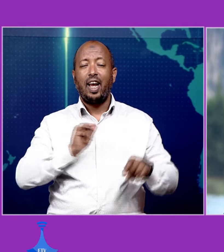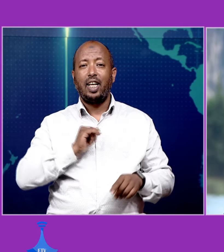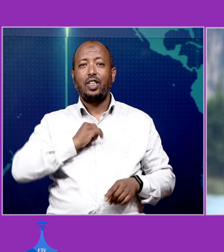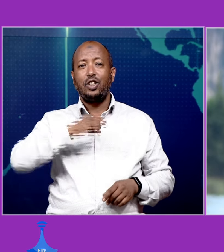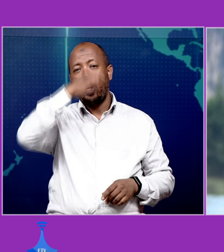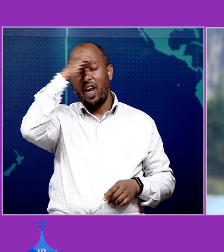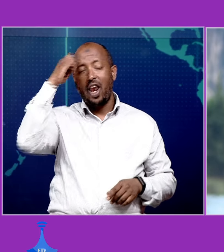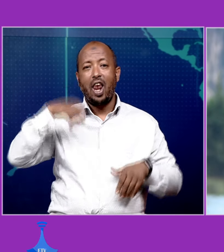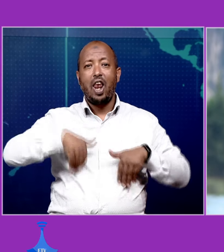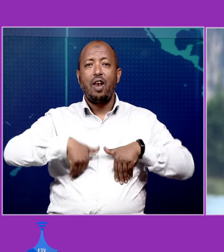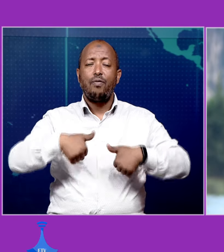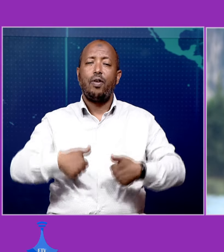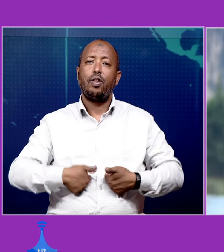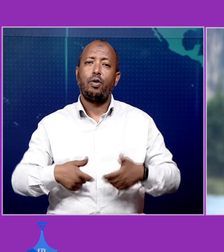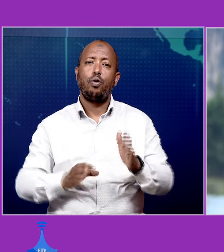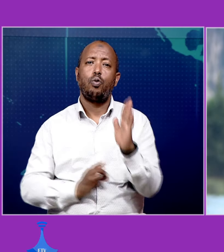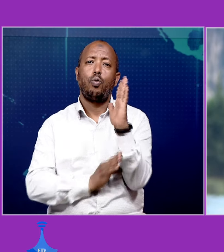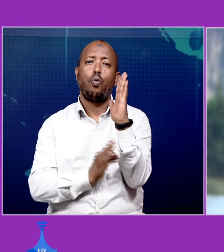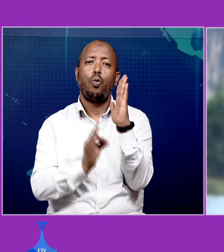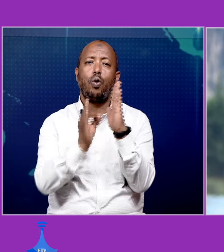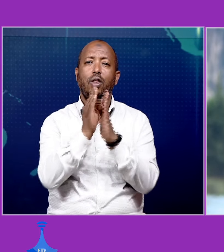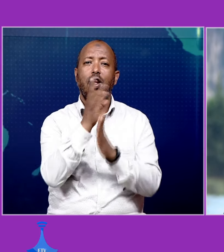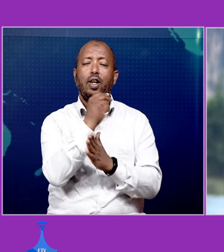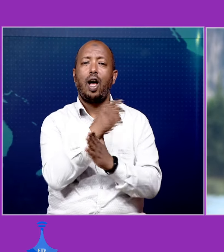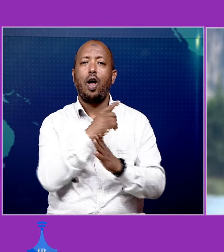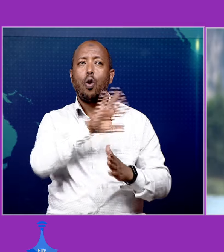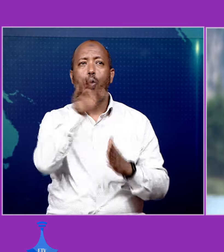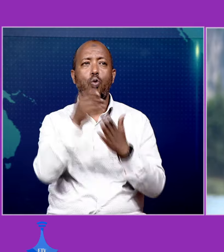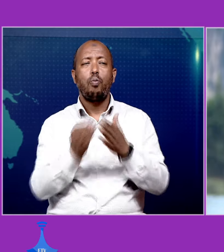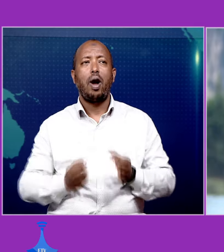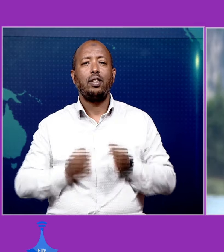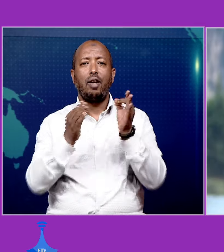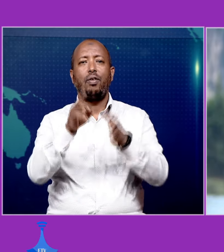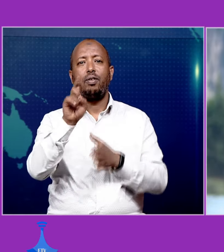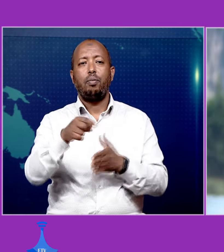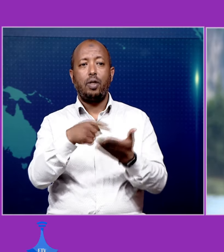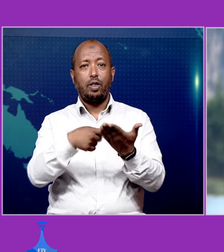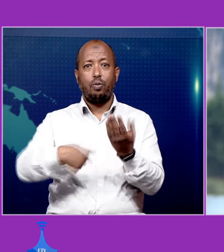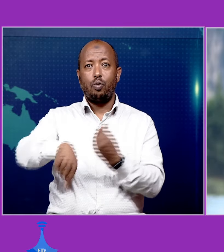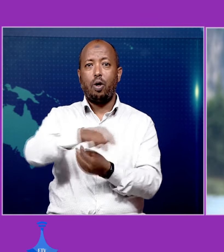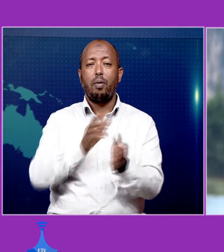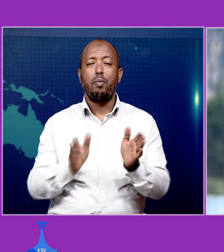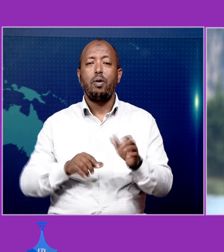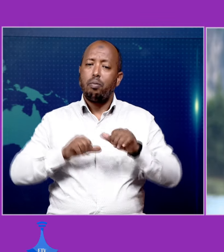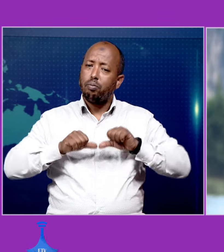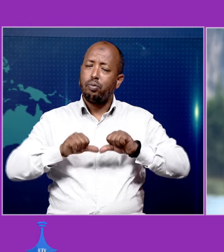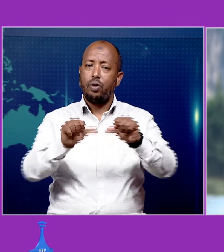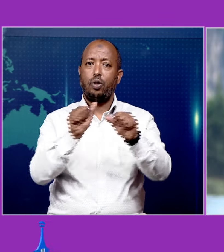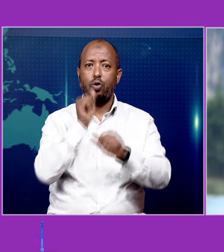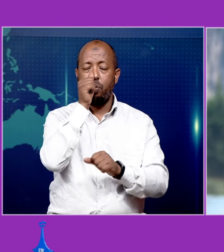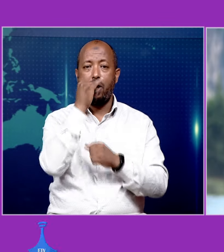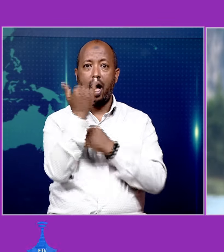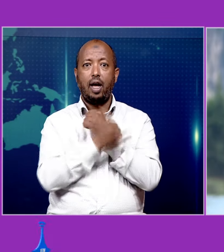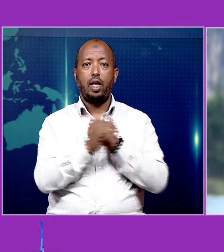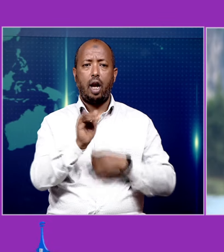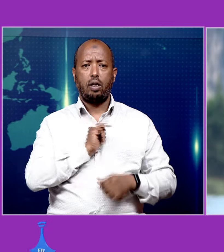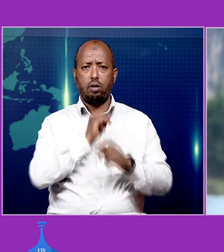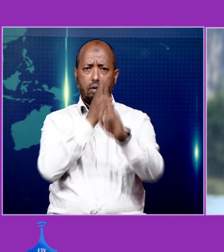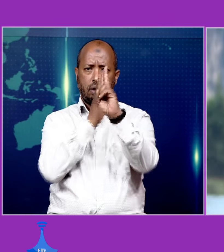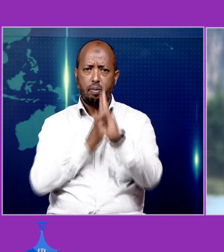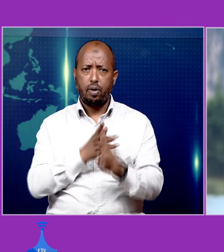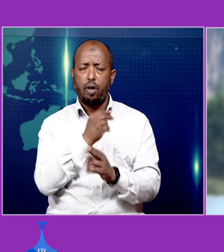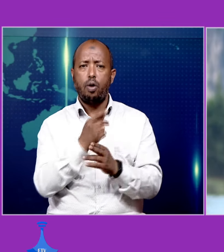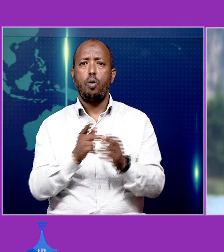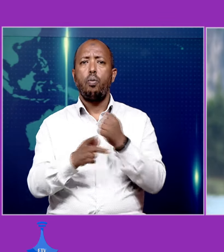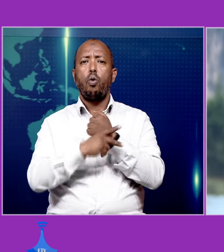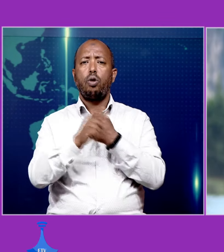ግን ሊቆጠር እና ሊጠቀስ የሚችል ነው። በዚህ ዙሪያ የምንገፋበት ነው የሚሆነው። ኢትዮጵያ እንደ ሀገር ሉዓላዊነቷንና